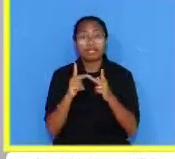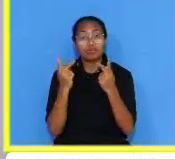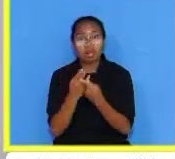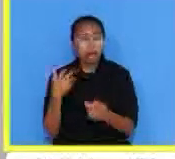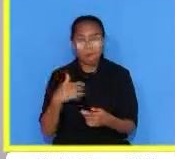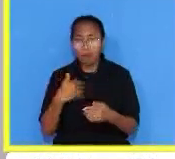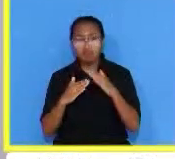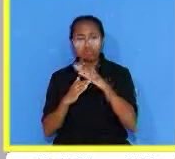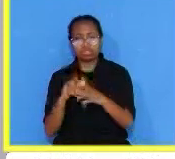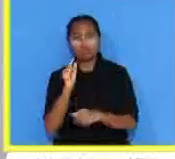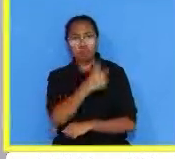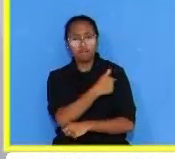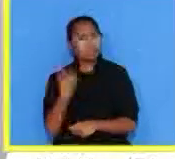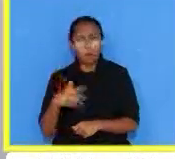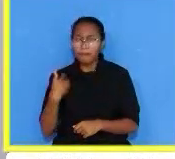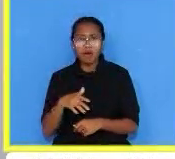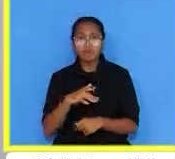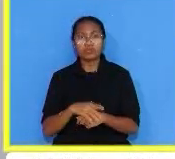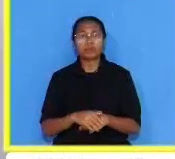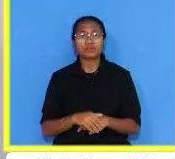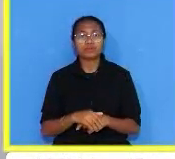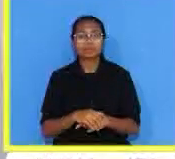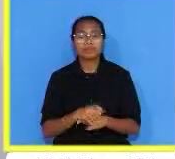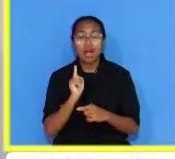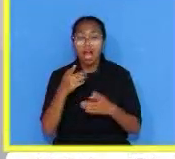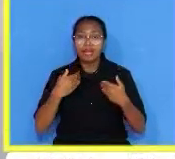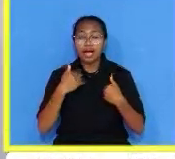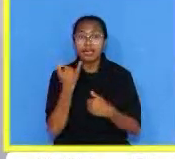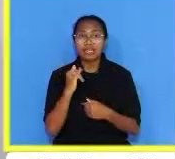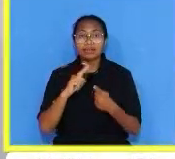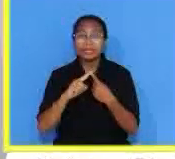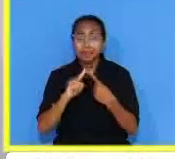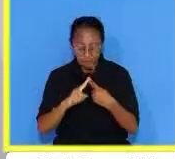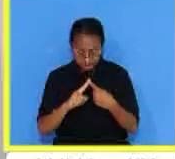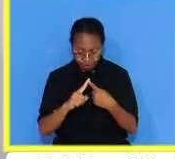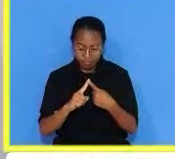tidak mengizinkan untuk mereka divaksin. Ada juga yang teman-teman